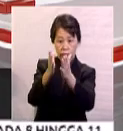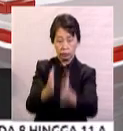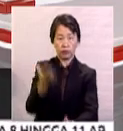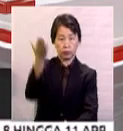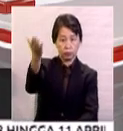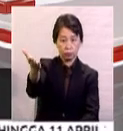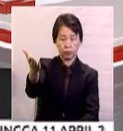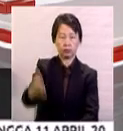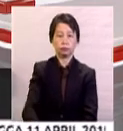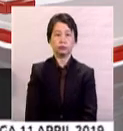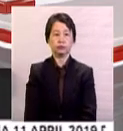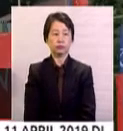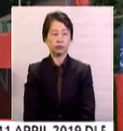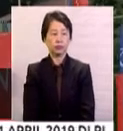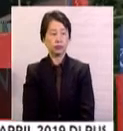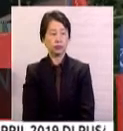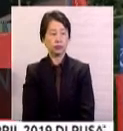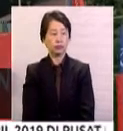Harun.